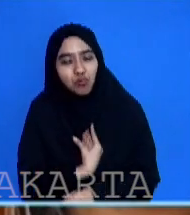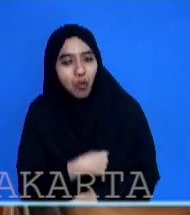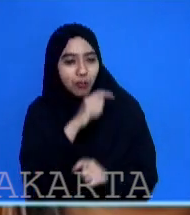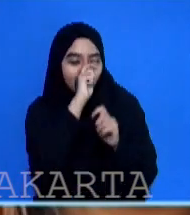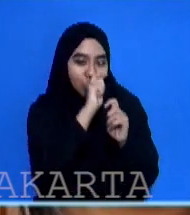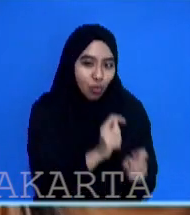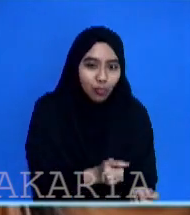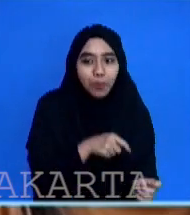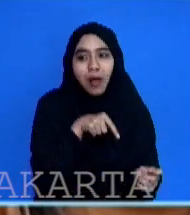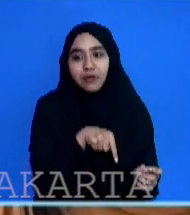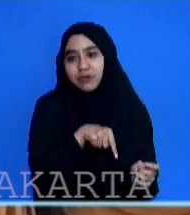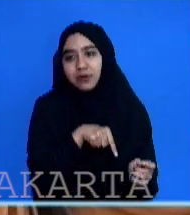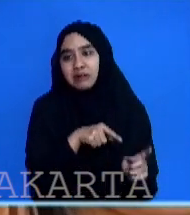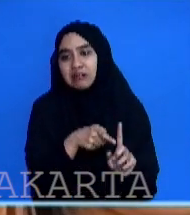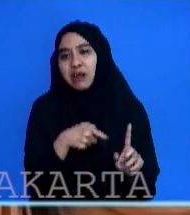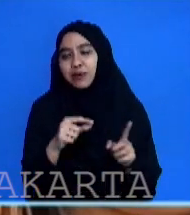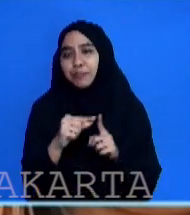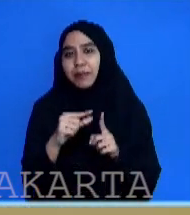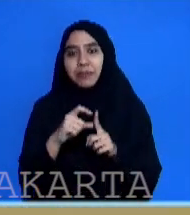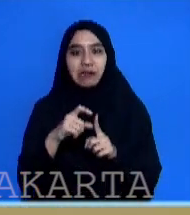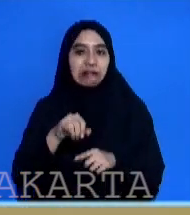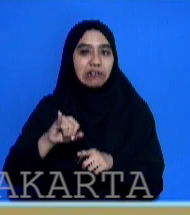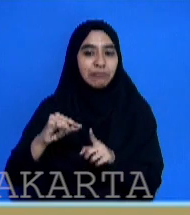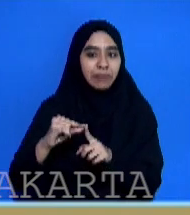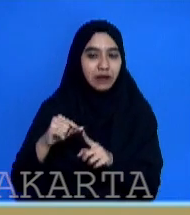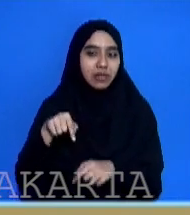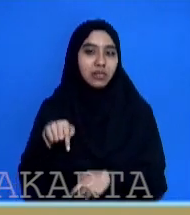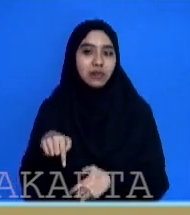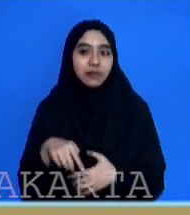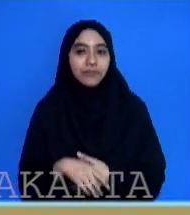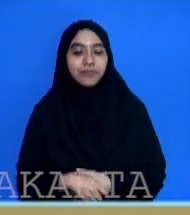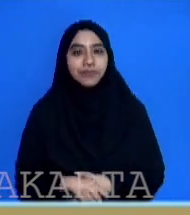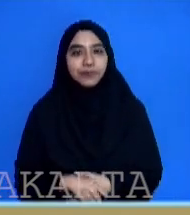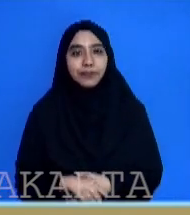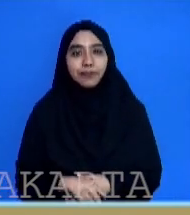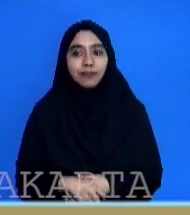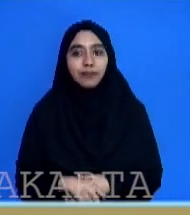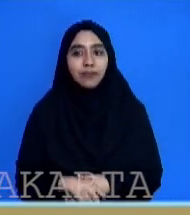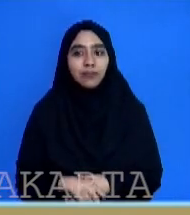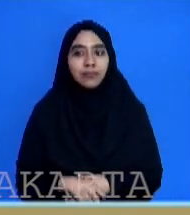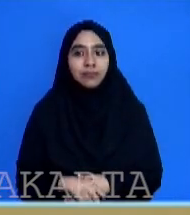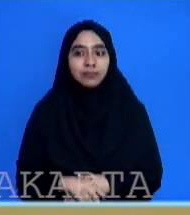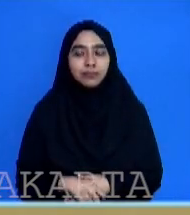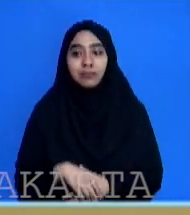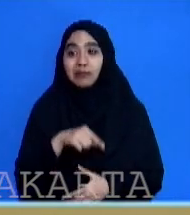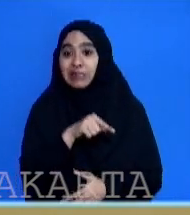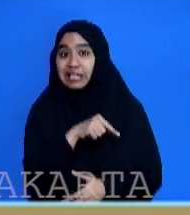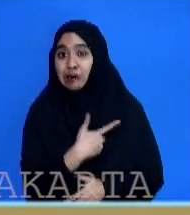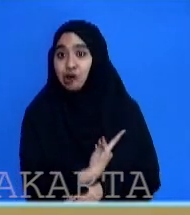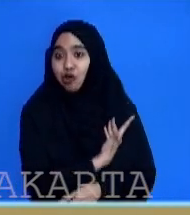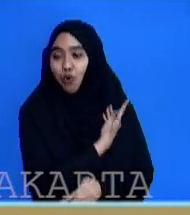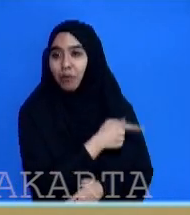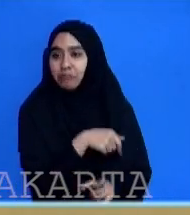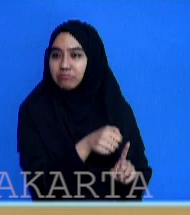Megawati dan keluarga besar PD perjuangan almarhum muhandi mawanto adalah korban penganiayaan oleh kelompok